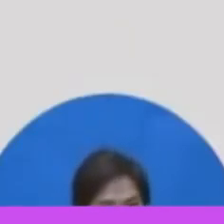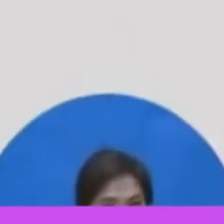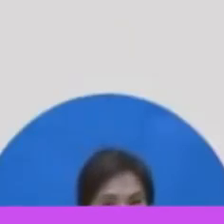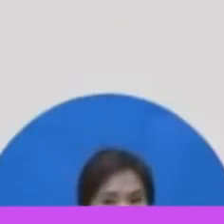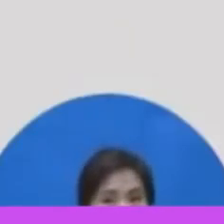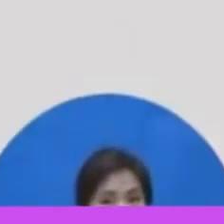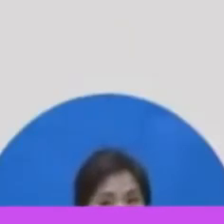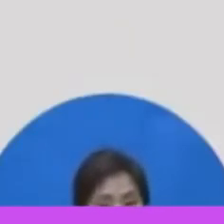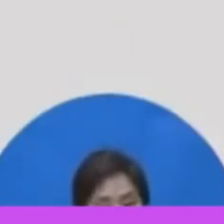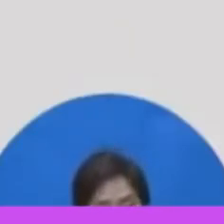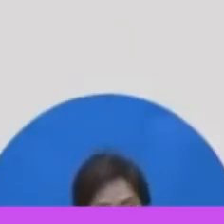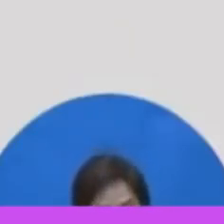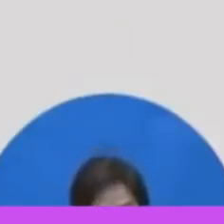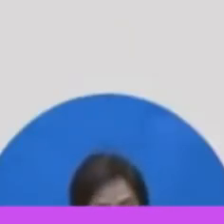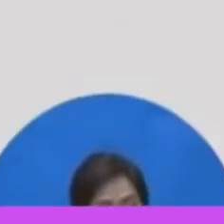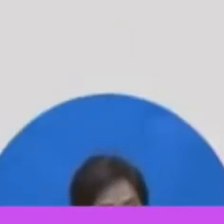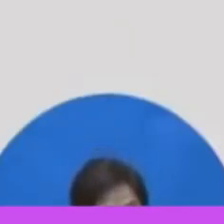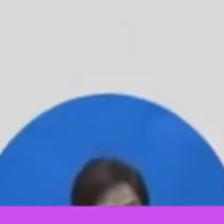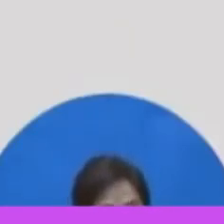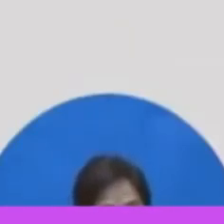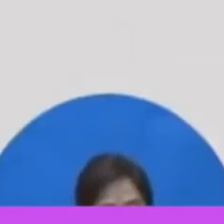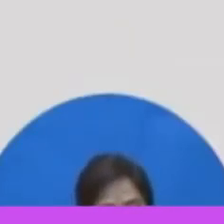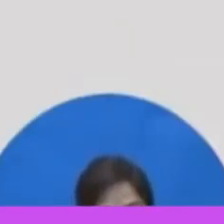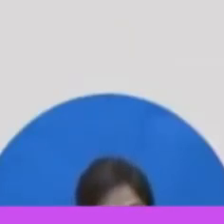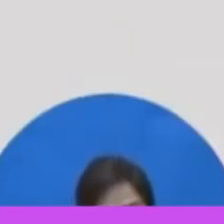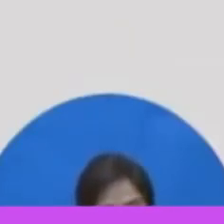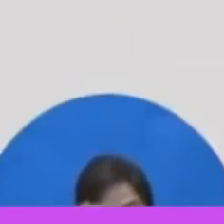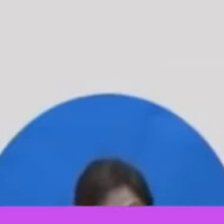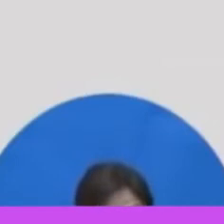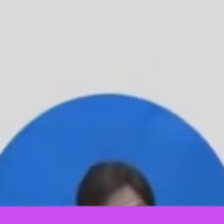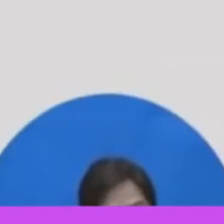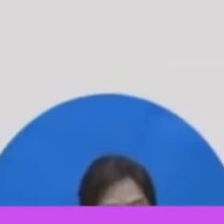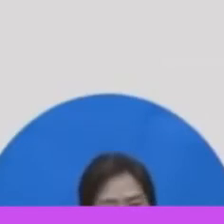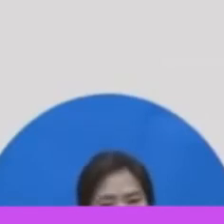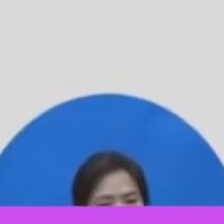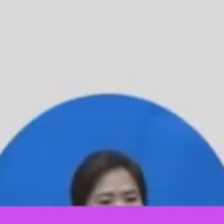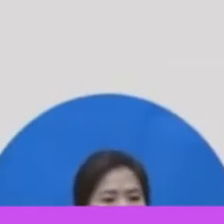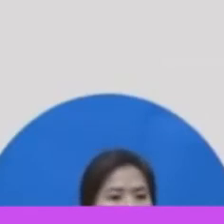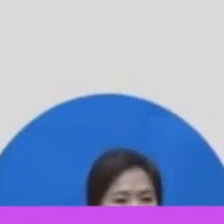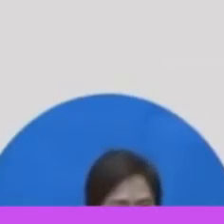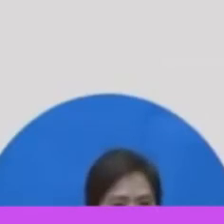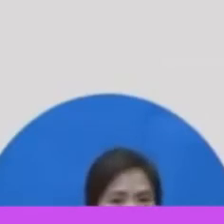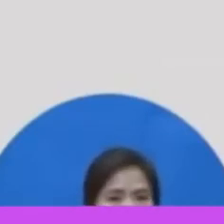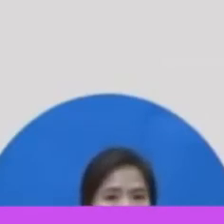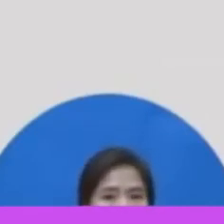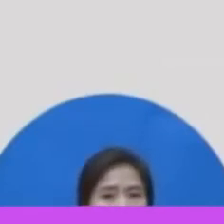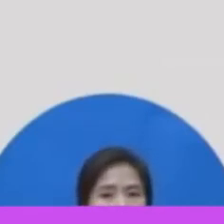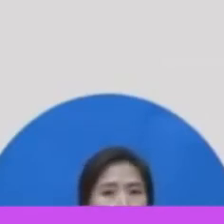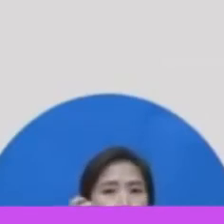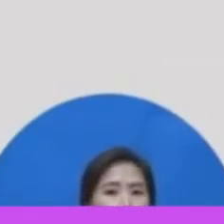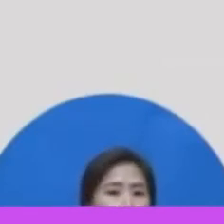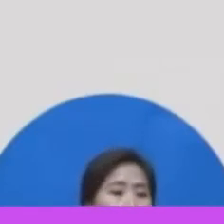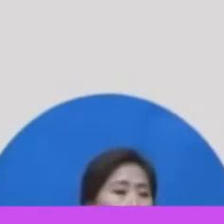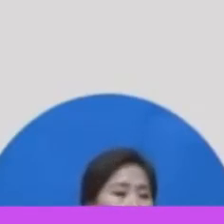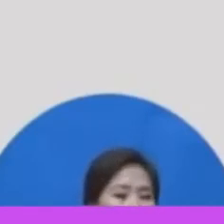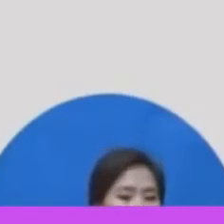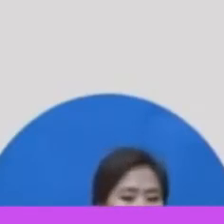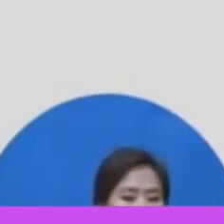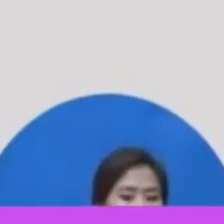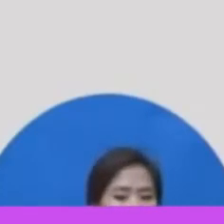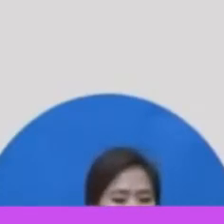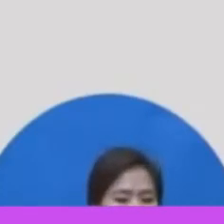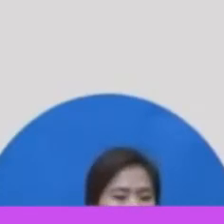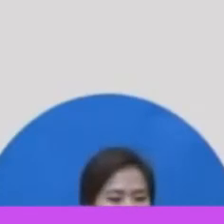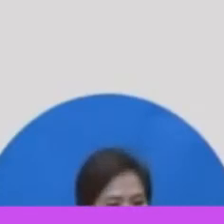그런 방법과 절차에 관해서 집행명령을 했고 이 법의 연계성은 좀 종합적으로 자동적이고